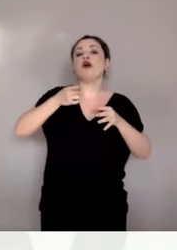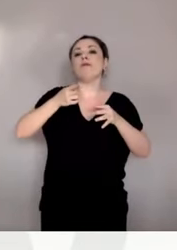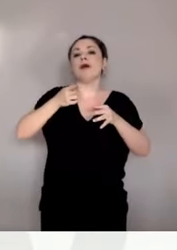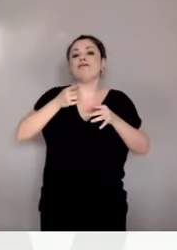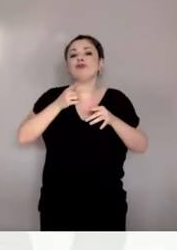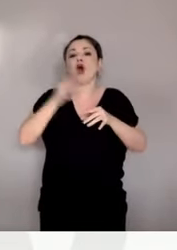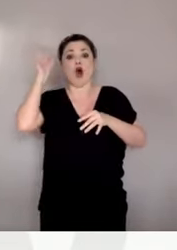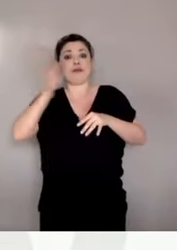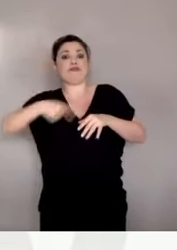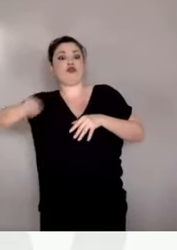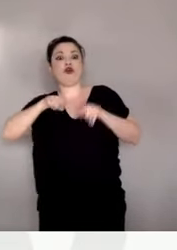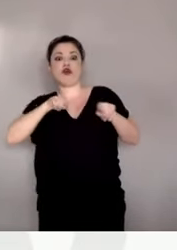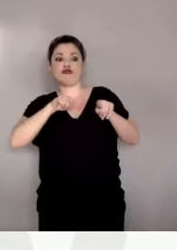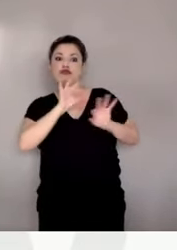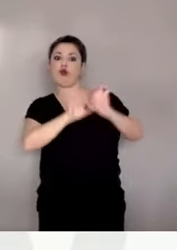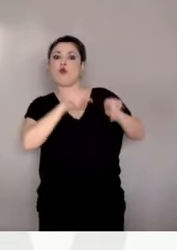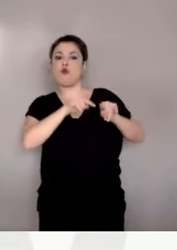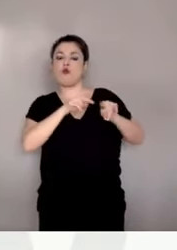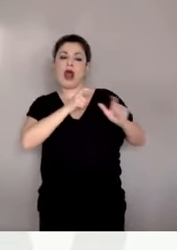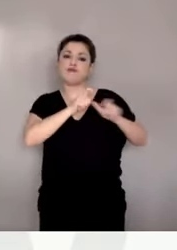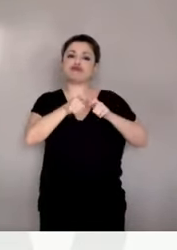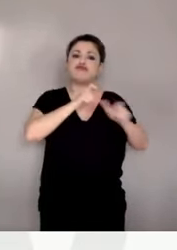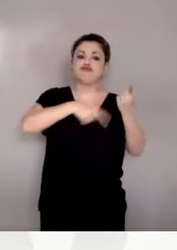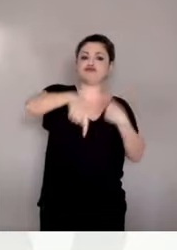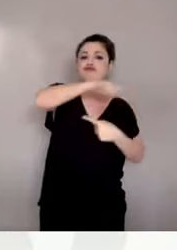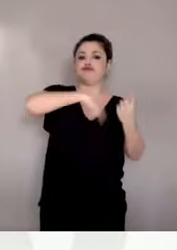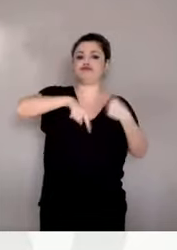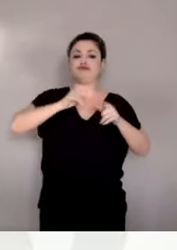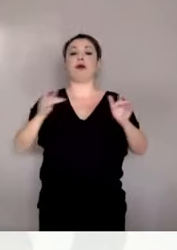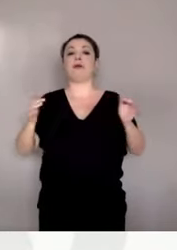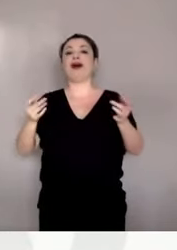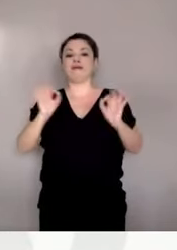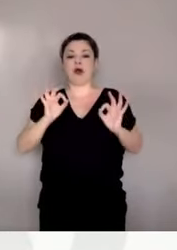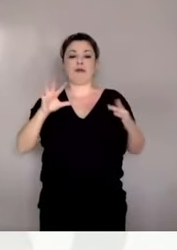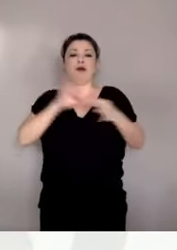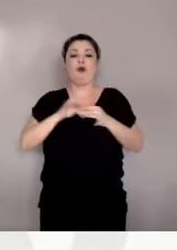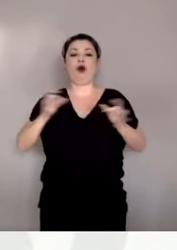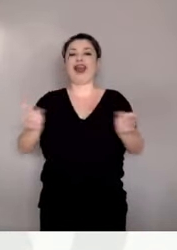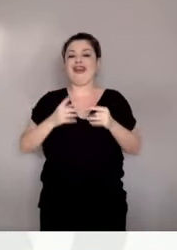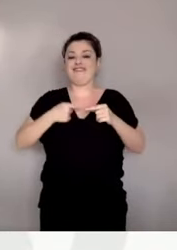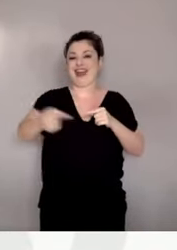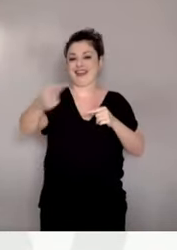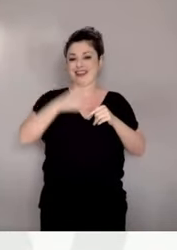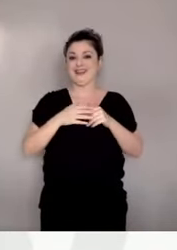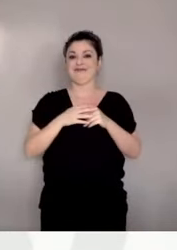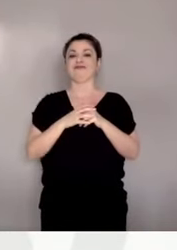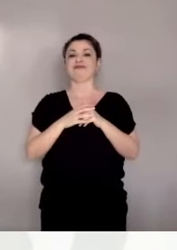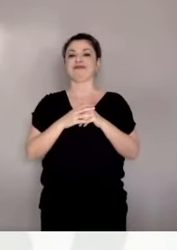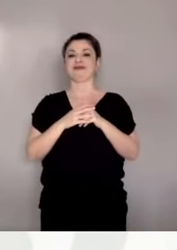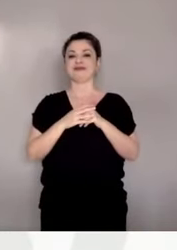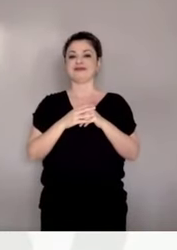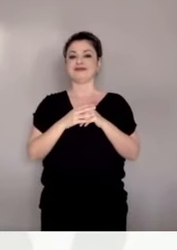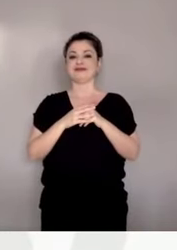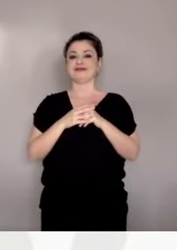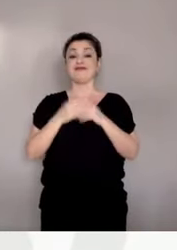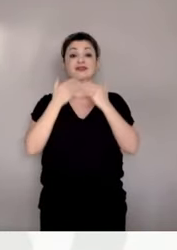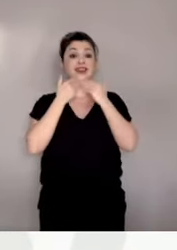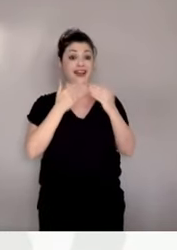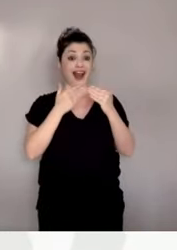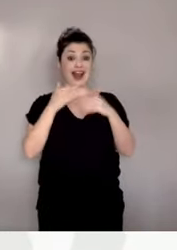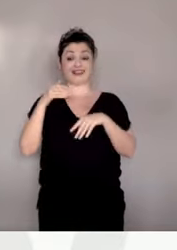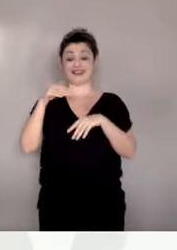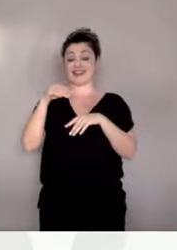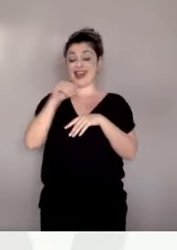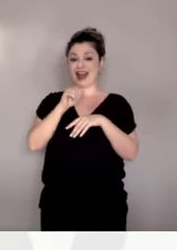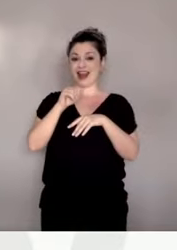incontri e che ci auguriamo siano fruttuosi. Grazie a tutti. Grazie professoressa Annalisa Oboe,